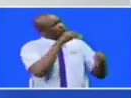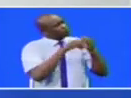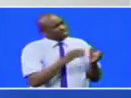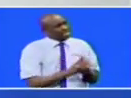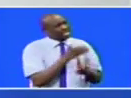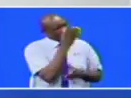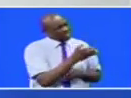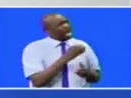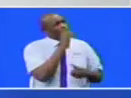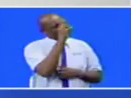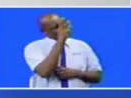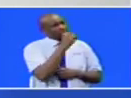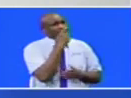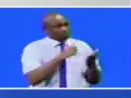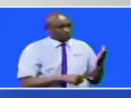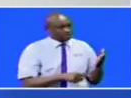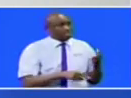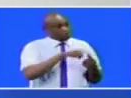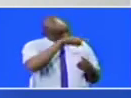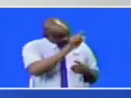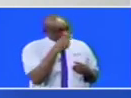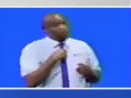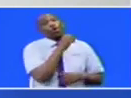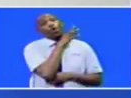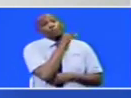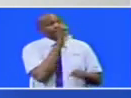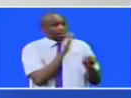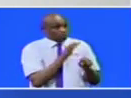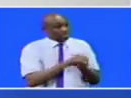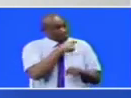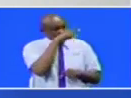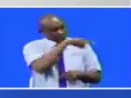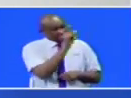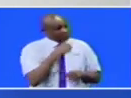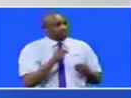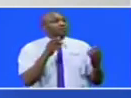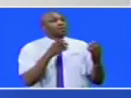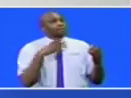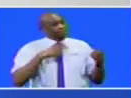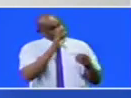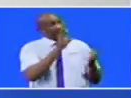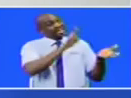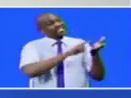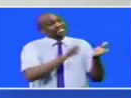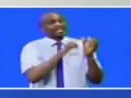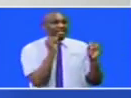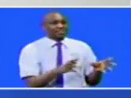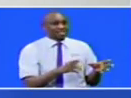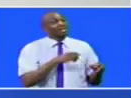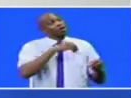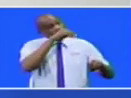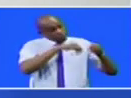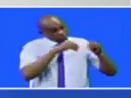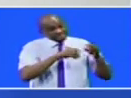mara nyingi ODM melaumiwa kwamba huwa mnapiga kelele lakini hamuwashauri wafuasi wenu waende wajiandikishe kura. Kura zinaanza